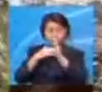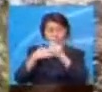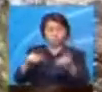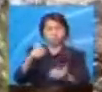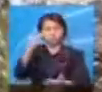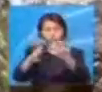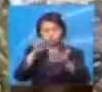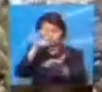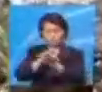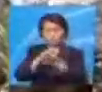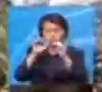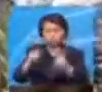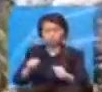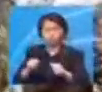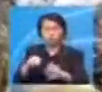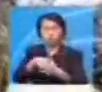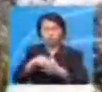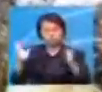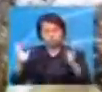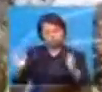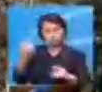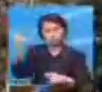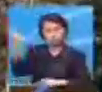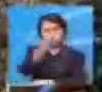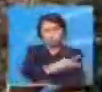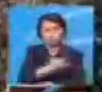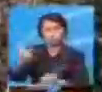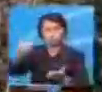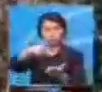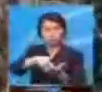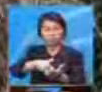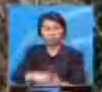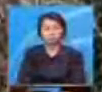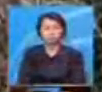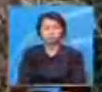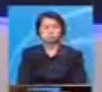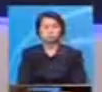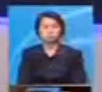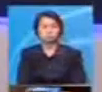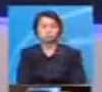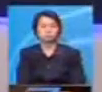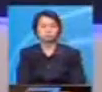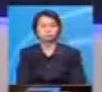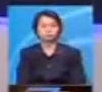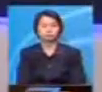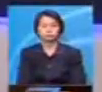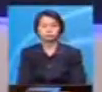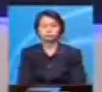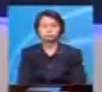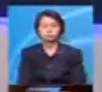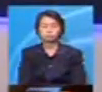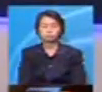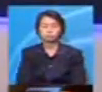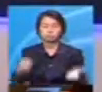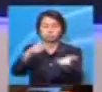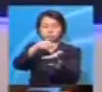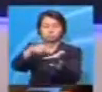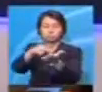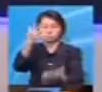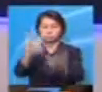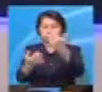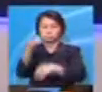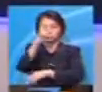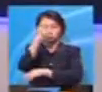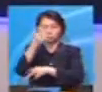kebakaran dapat dipadamkan dalam tempoh dua hari lagi ba Ini pula mengenai kebakaran